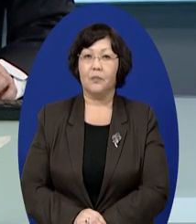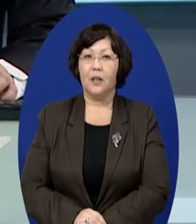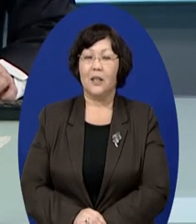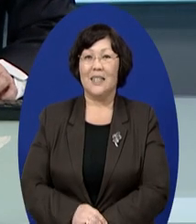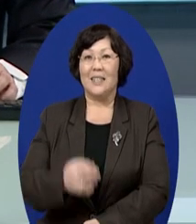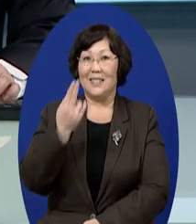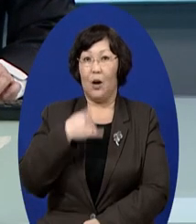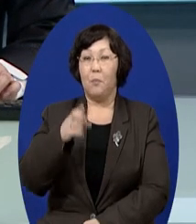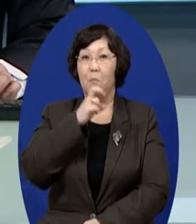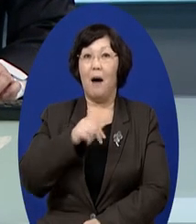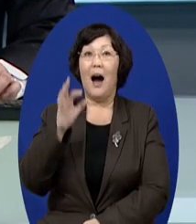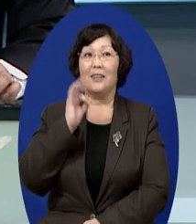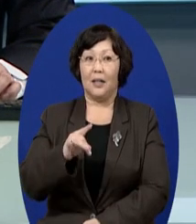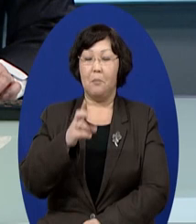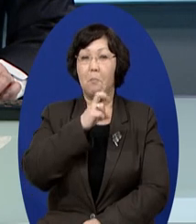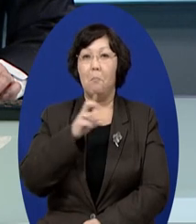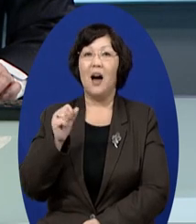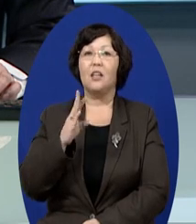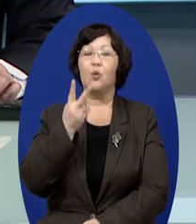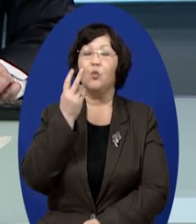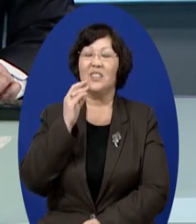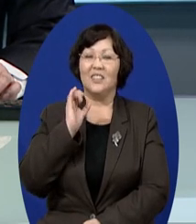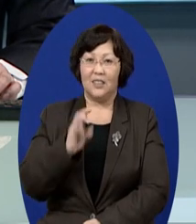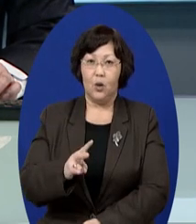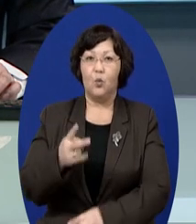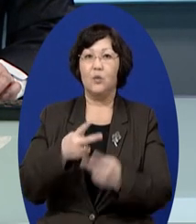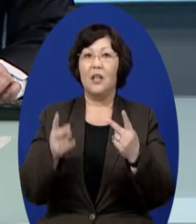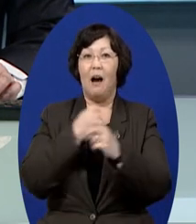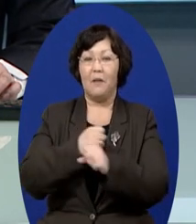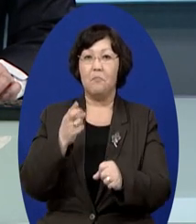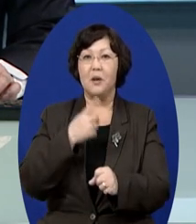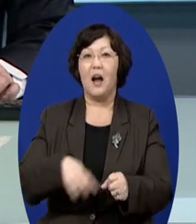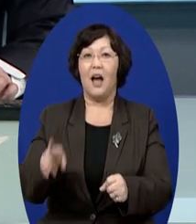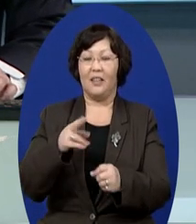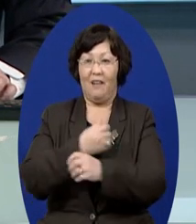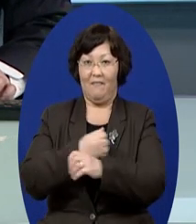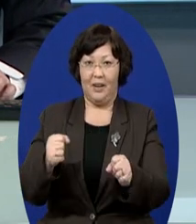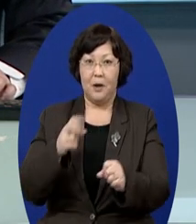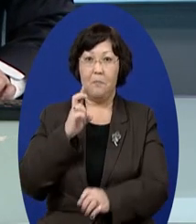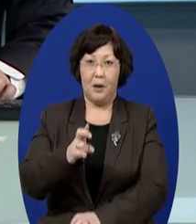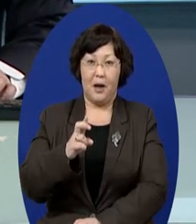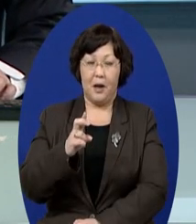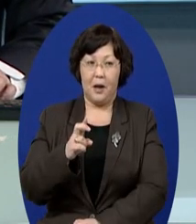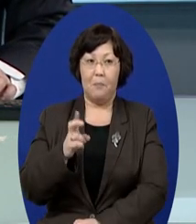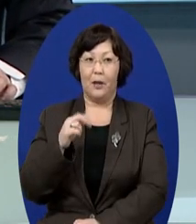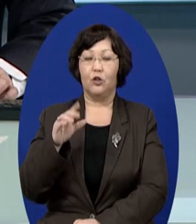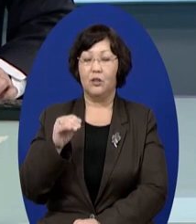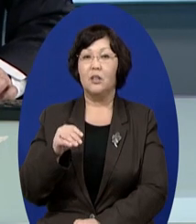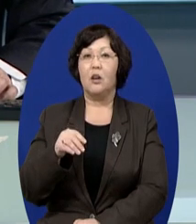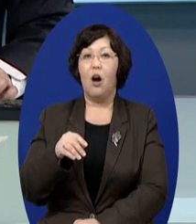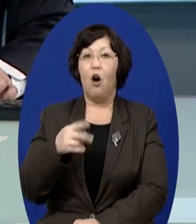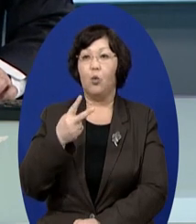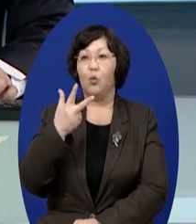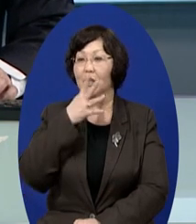Тэгвэл Цагийн хүрдийн баатрын баатарлаг үйлснээр үндэсний аврах бригадын аврагч Балдан Дөржийн Батчуулгыг онцоллоо. Онцгой байдлын албанд 23 настайгаас